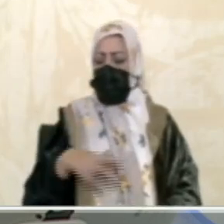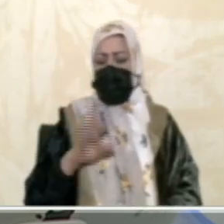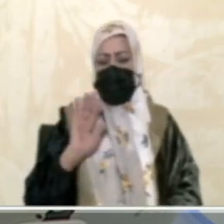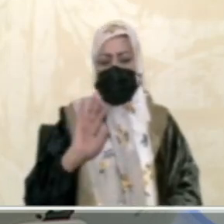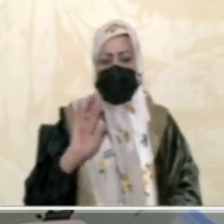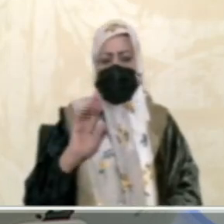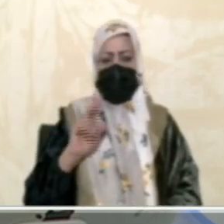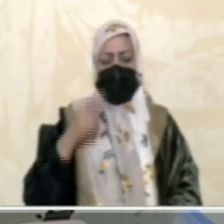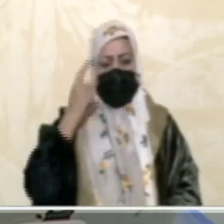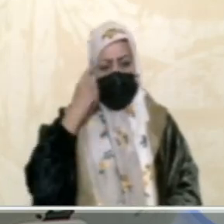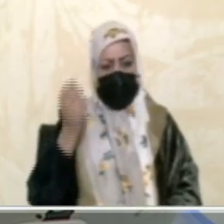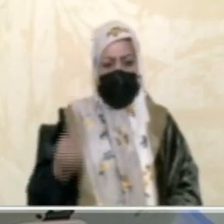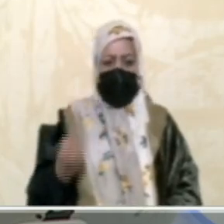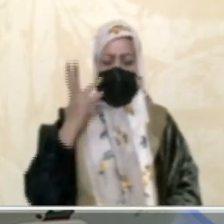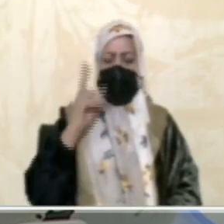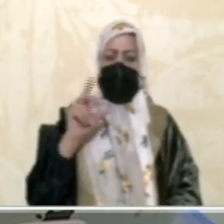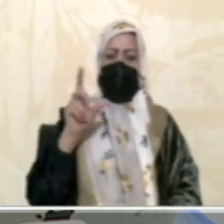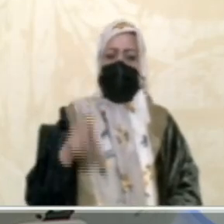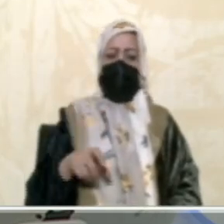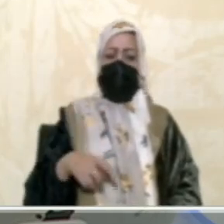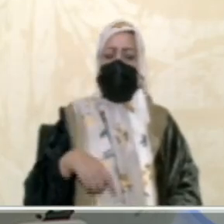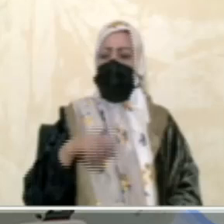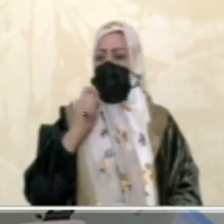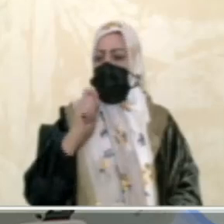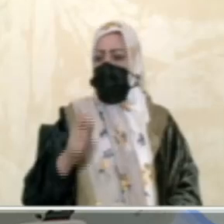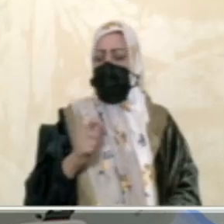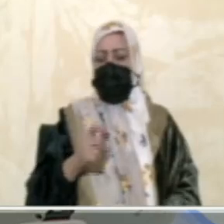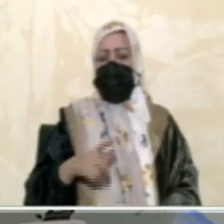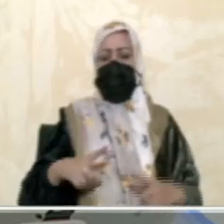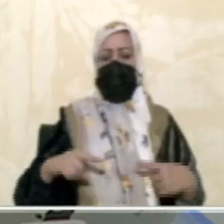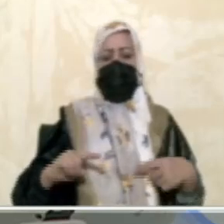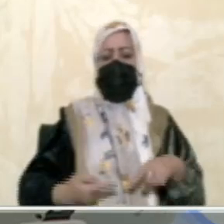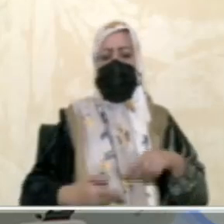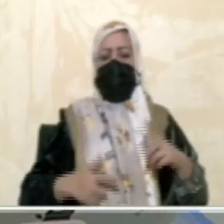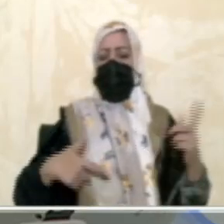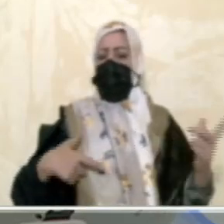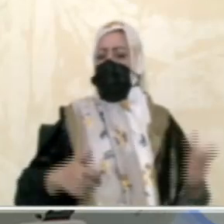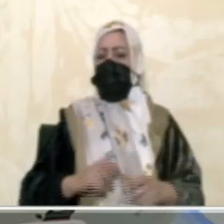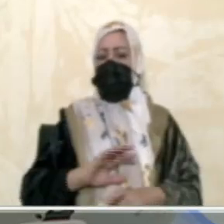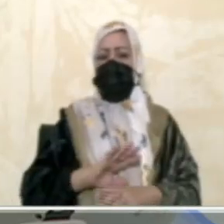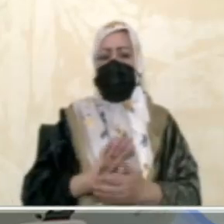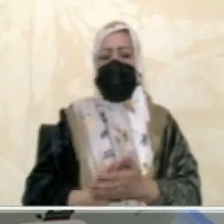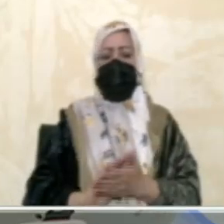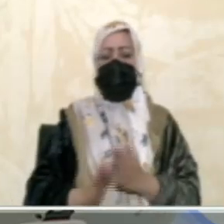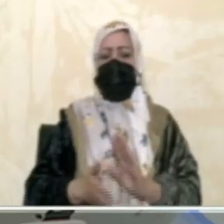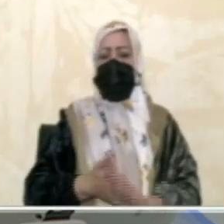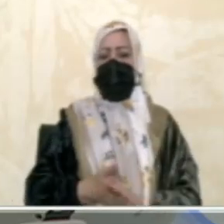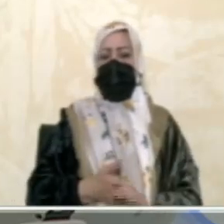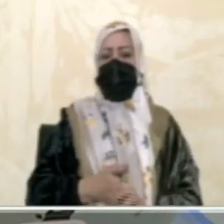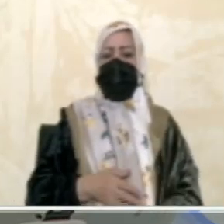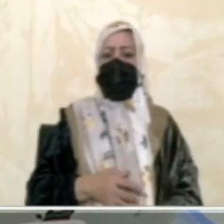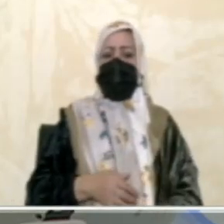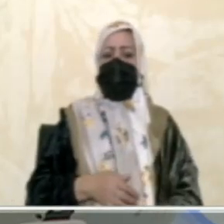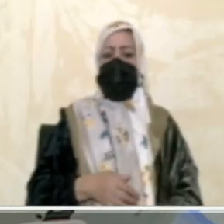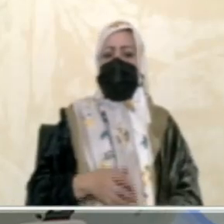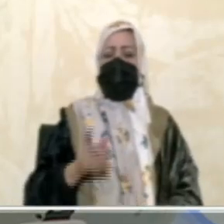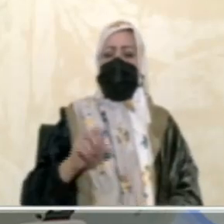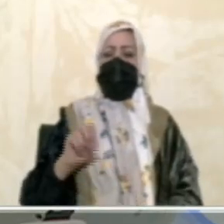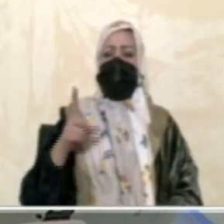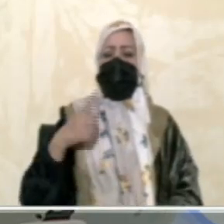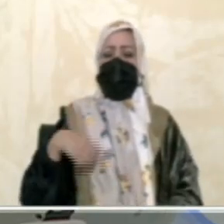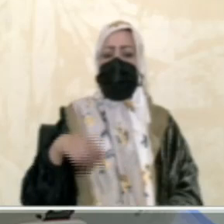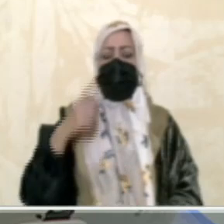ولا حرب ولا هذا الكلام اطلاقا وبالتالي يا بلقاسم انت اخرج زكاه الفطر